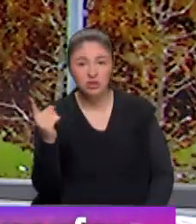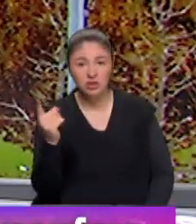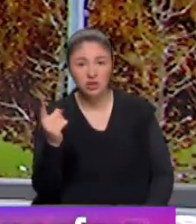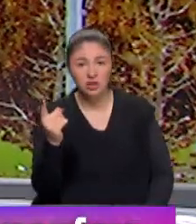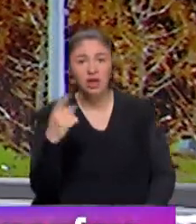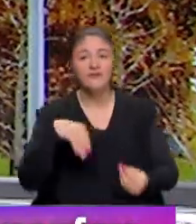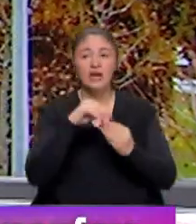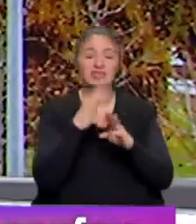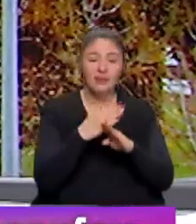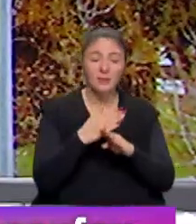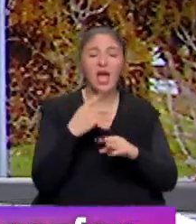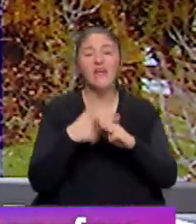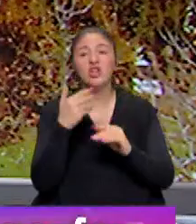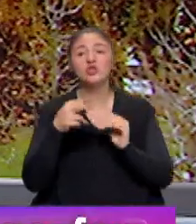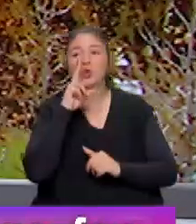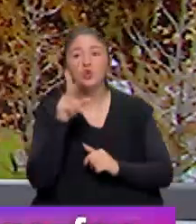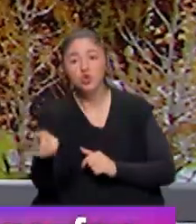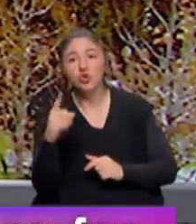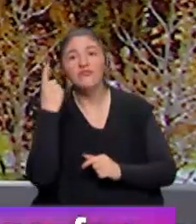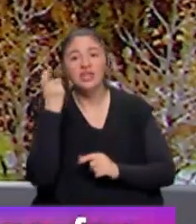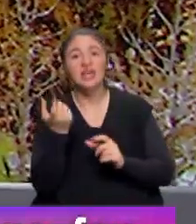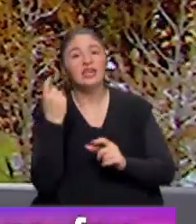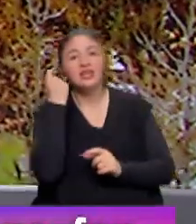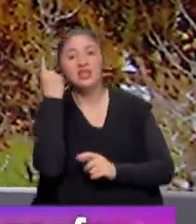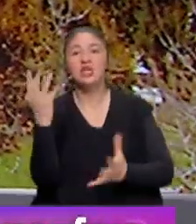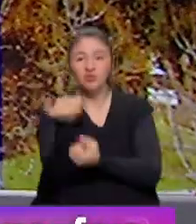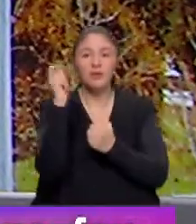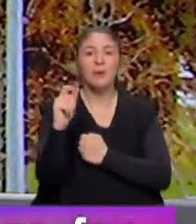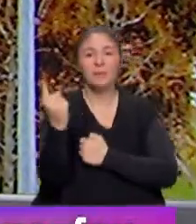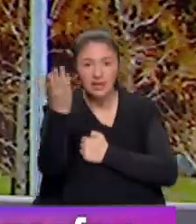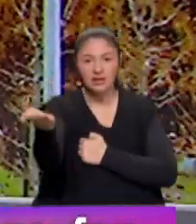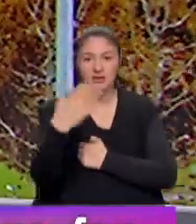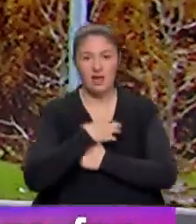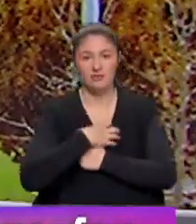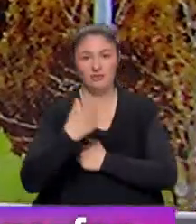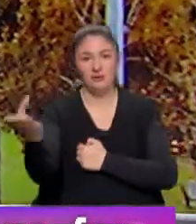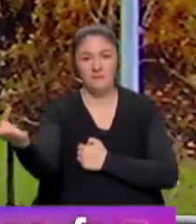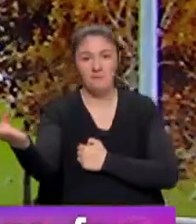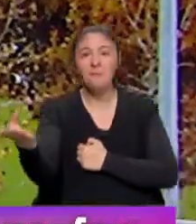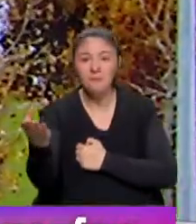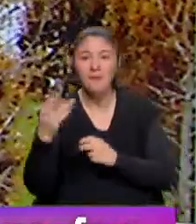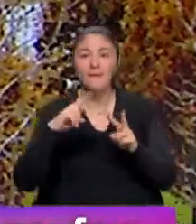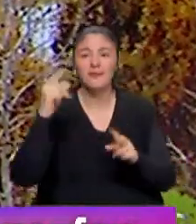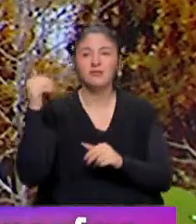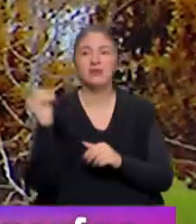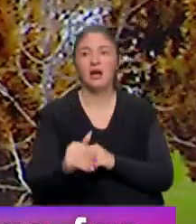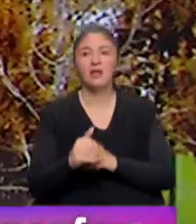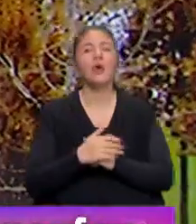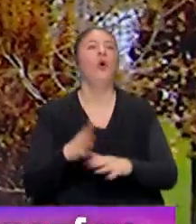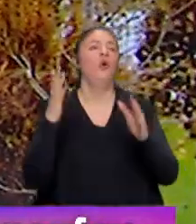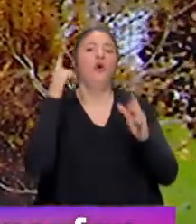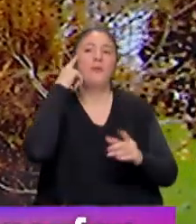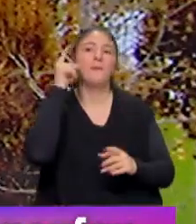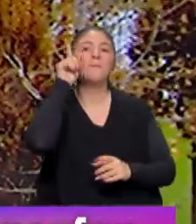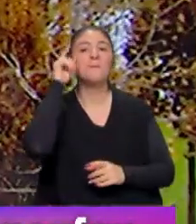demişti. Faiz sebep, enflasyon sonuçtur tezini savunanlardan birisidir kendisi. Mehmet Şimşek geldi,